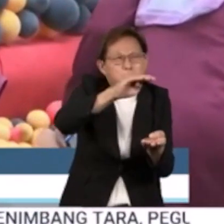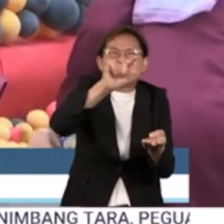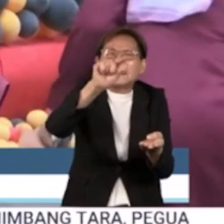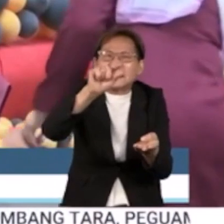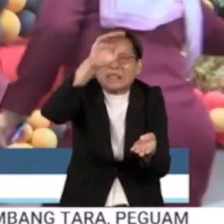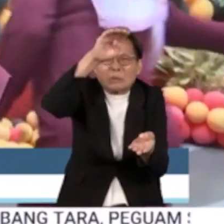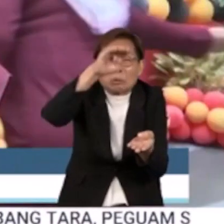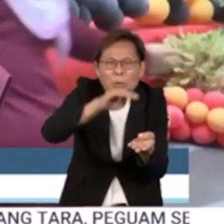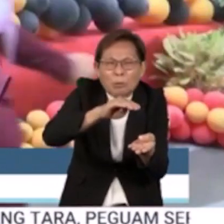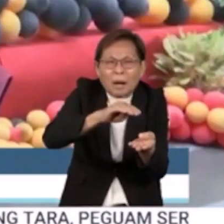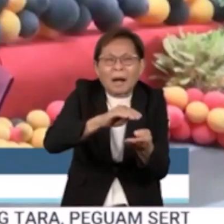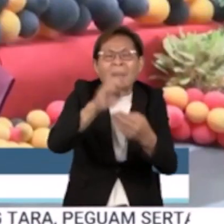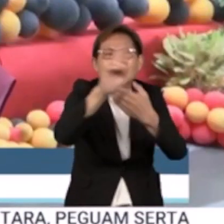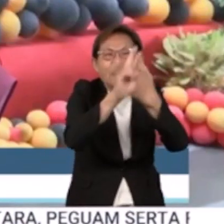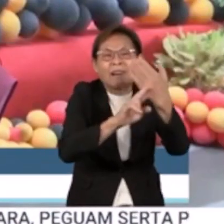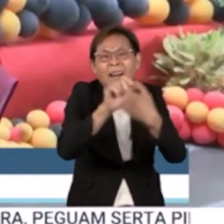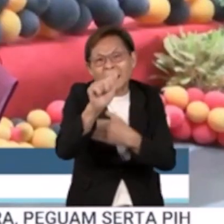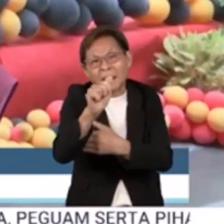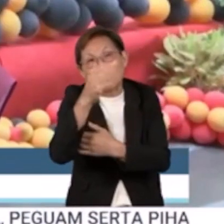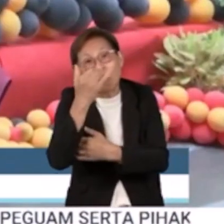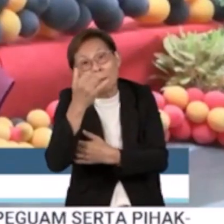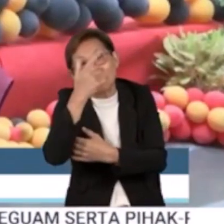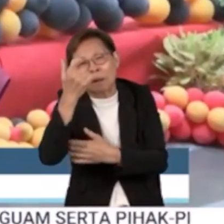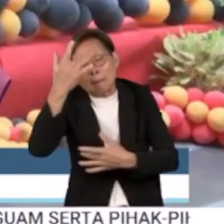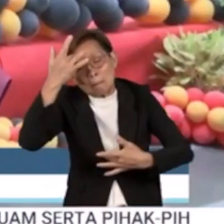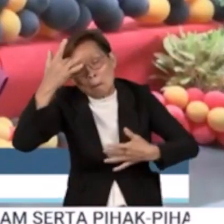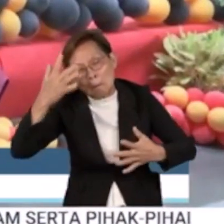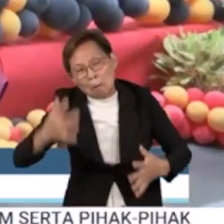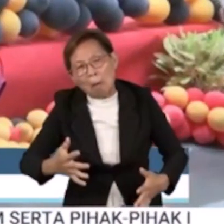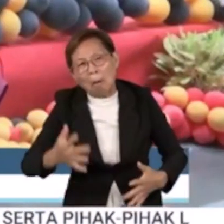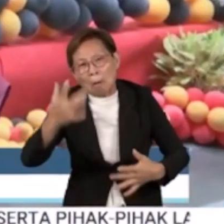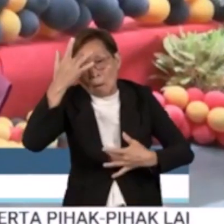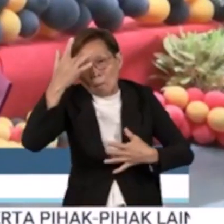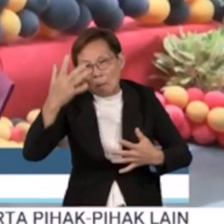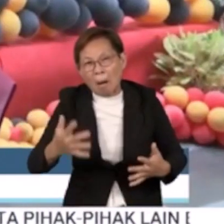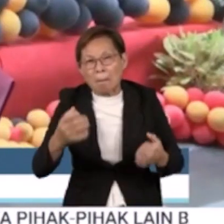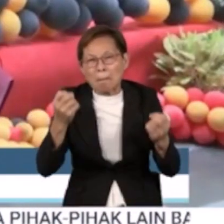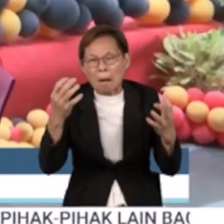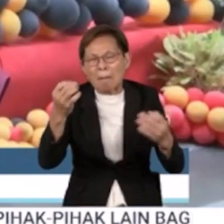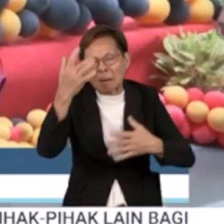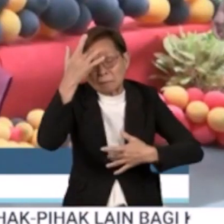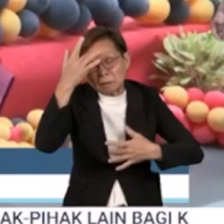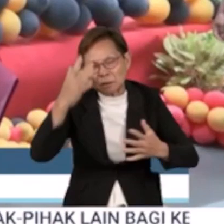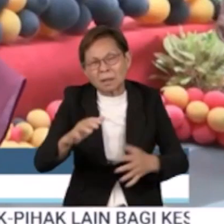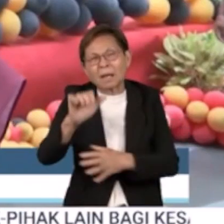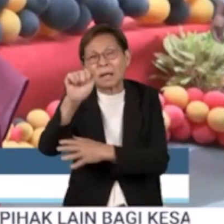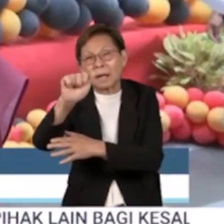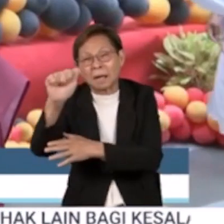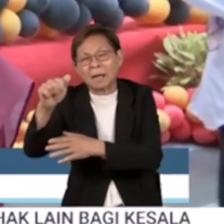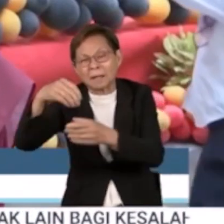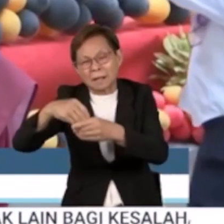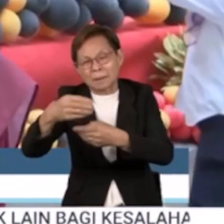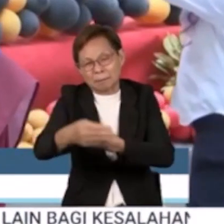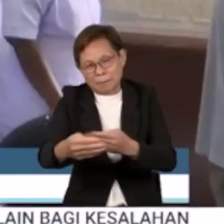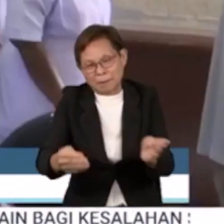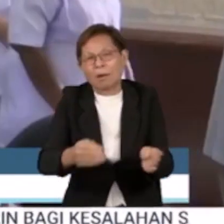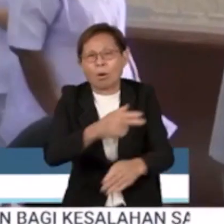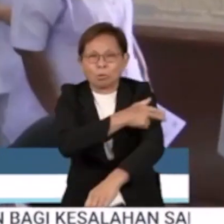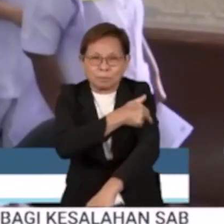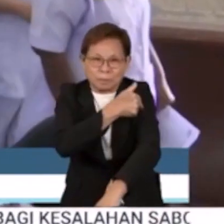stok darah A disebabkan pesakit yang kemasukan pesakit kumpulan darah A ke wad-wadlah pada masa ini.